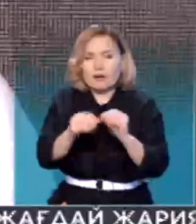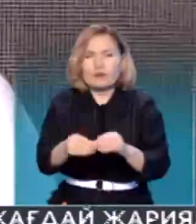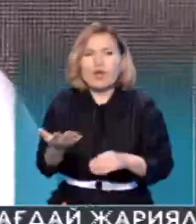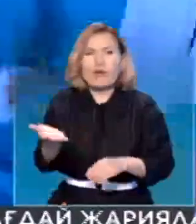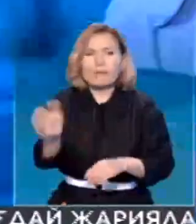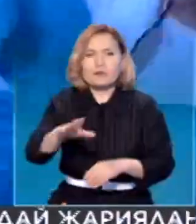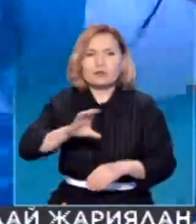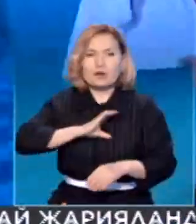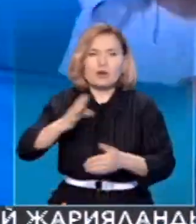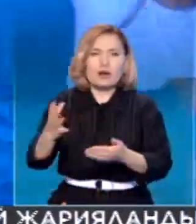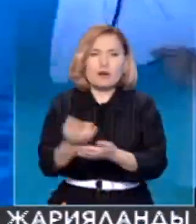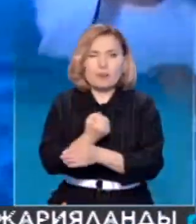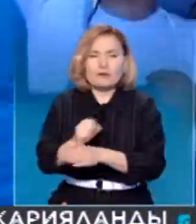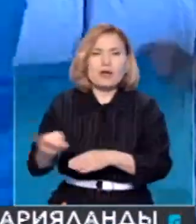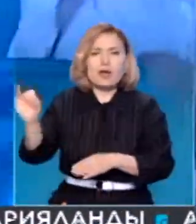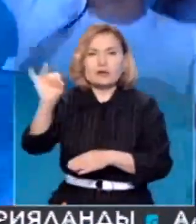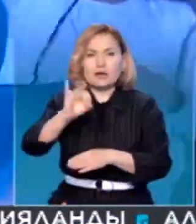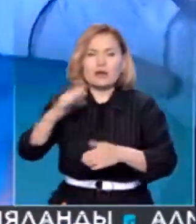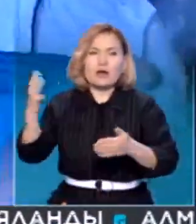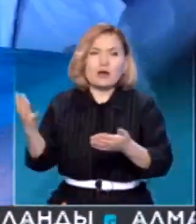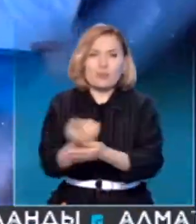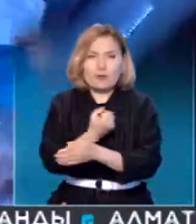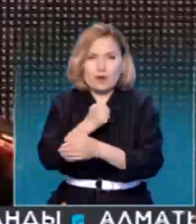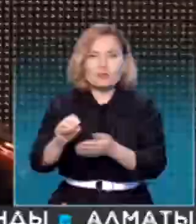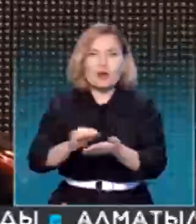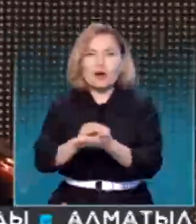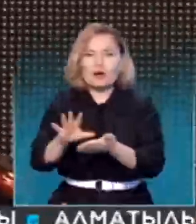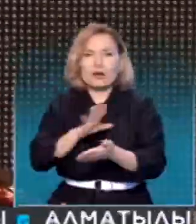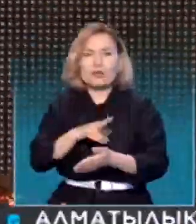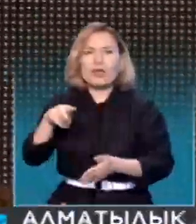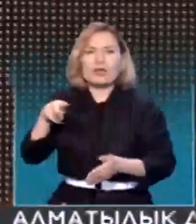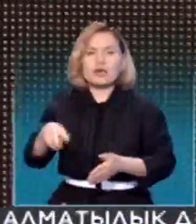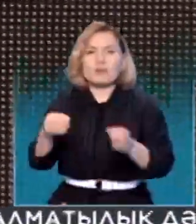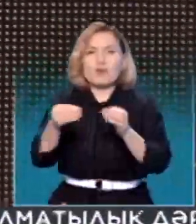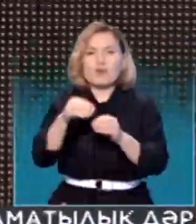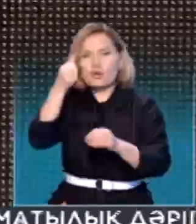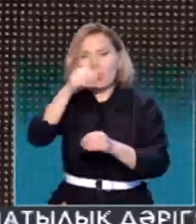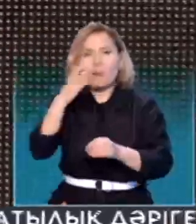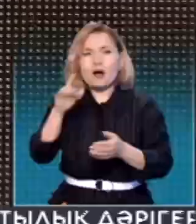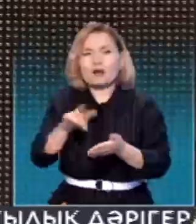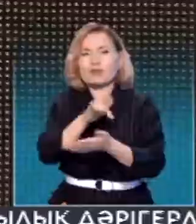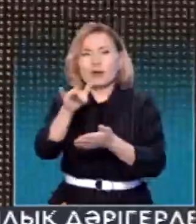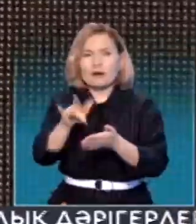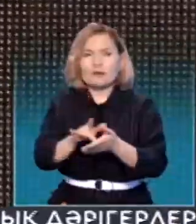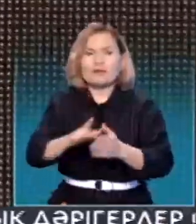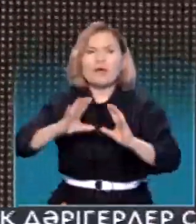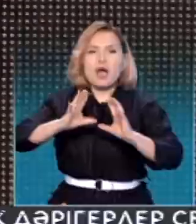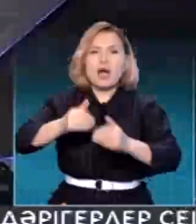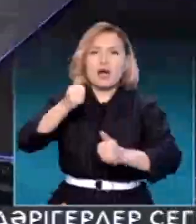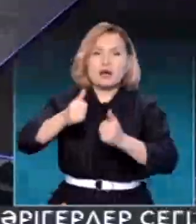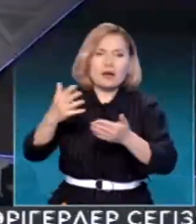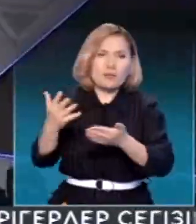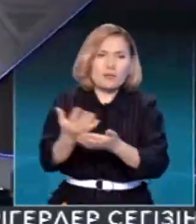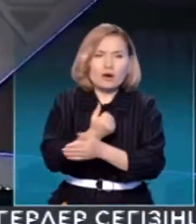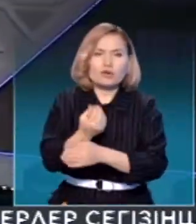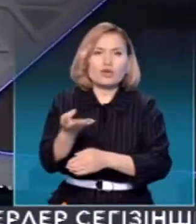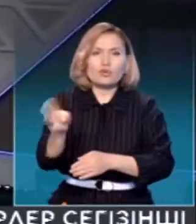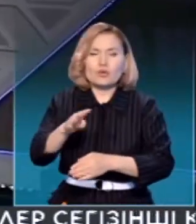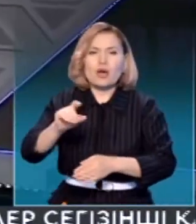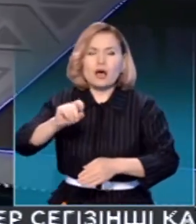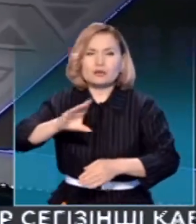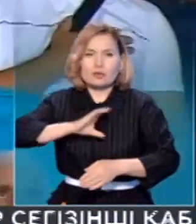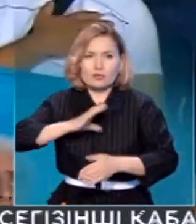жүлде бар. Тарих бетіндегі толағай табысымыз қайталанды. 2013 жылы Алматыда өткен әлем біріншілігінде жерлестеріміз 4 алтын алған